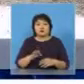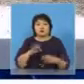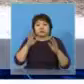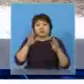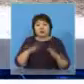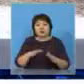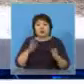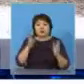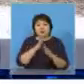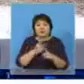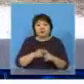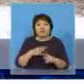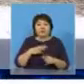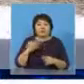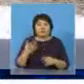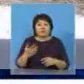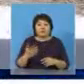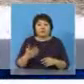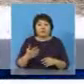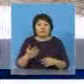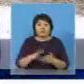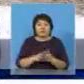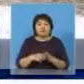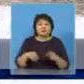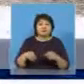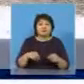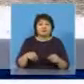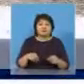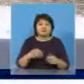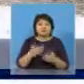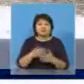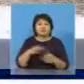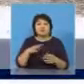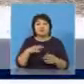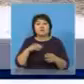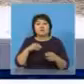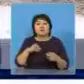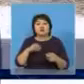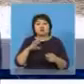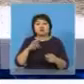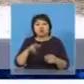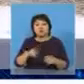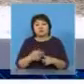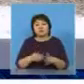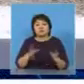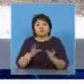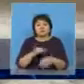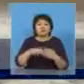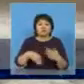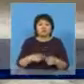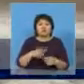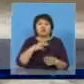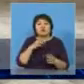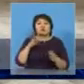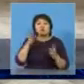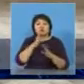погодным условиям, это условия посыпка песко-соляной смеси, солью, также песком. По